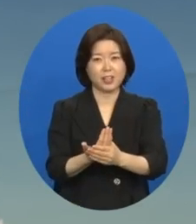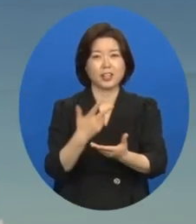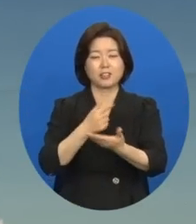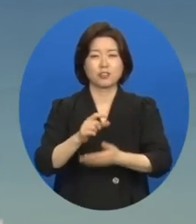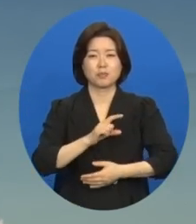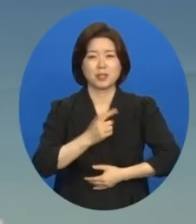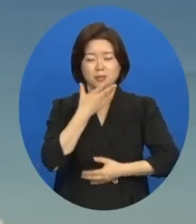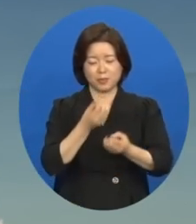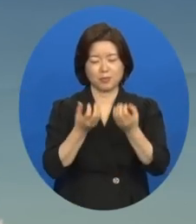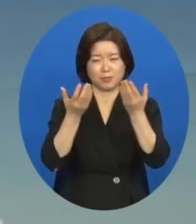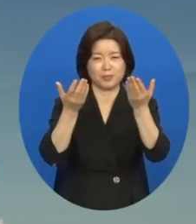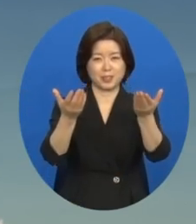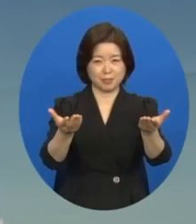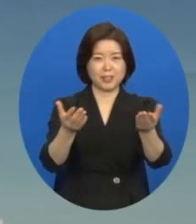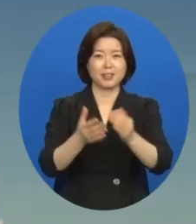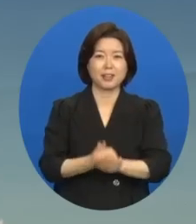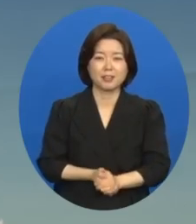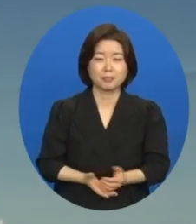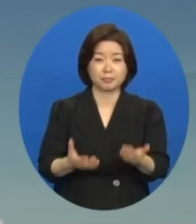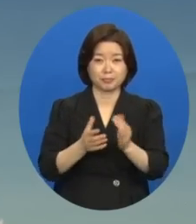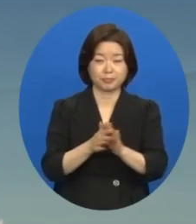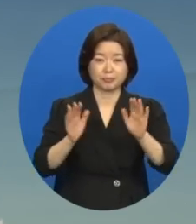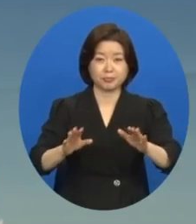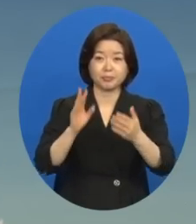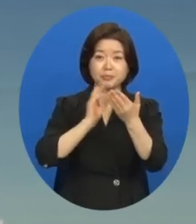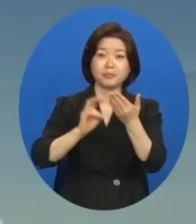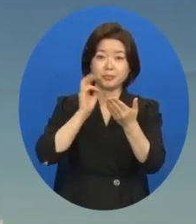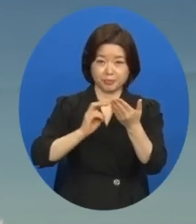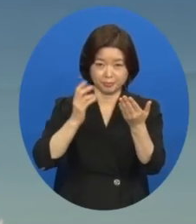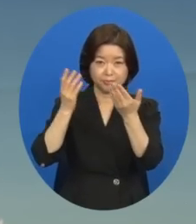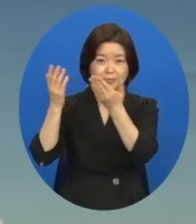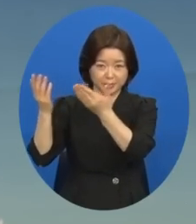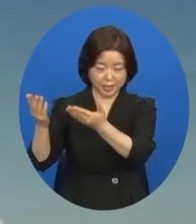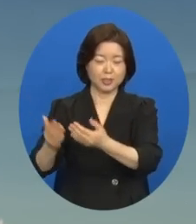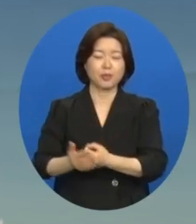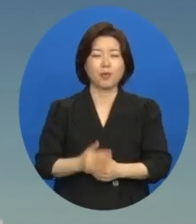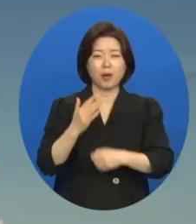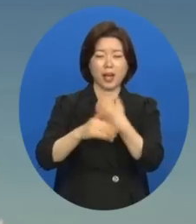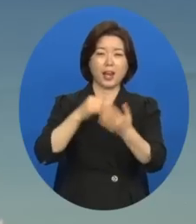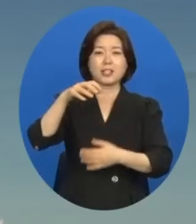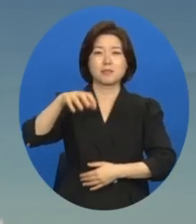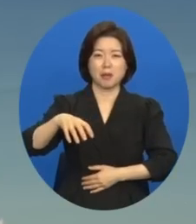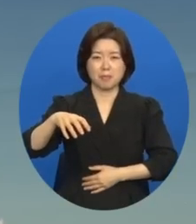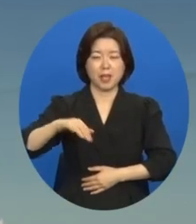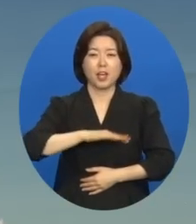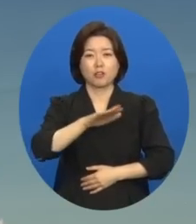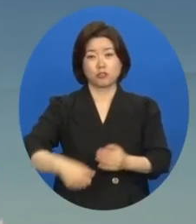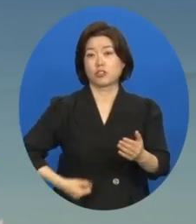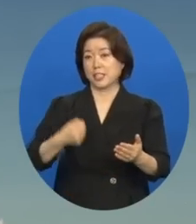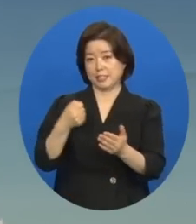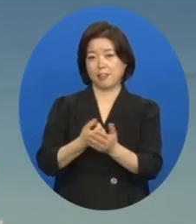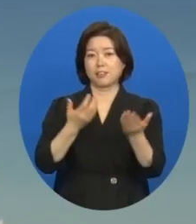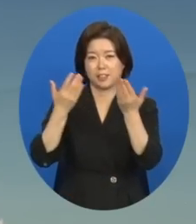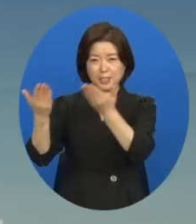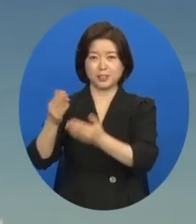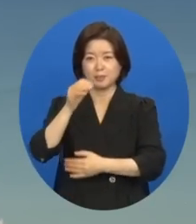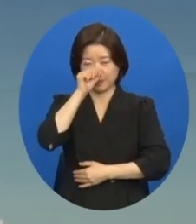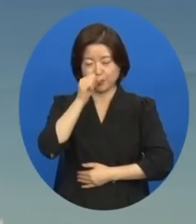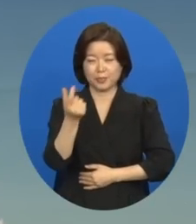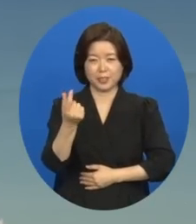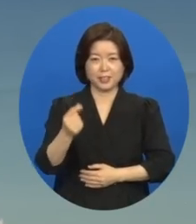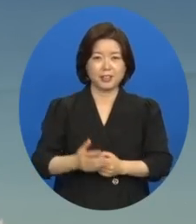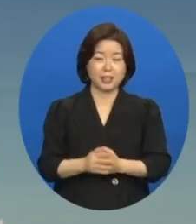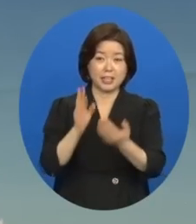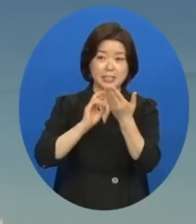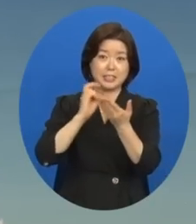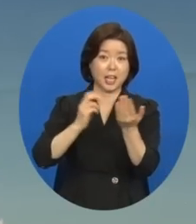이름으로 축복합니다. 이 시간 함께 찬양하면서 하나님 앞에 우리의 결단을 드릴 텐데요, 찬양할